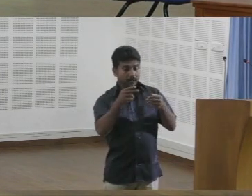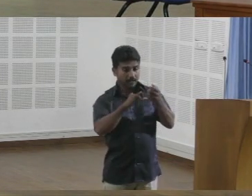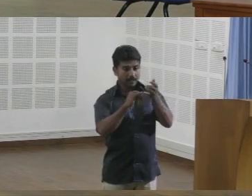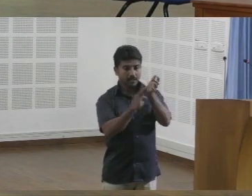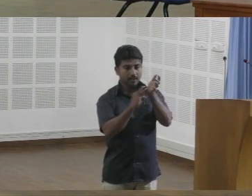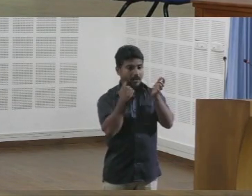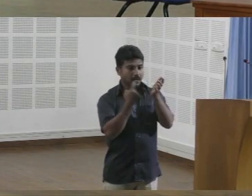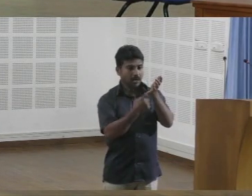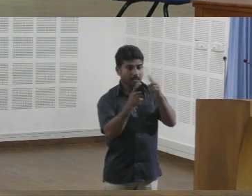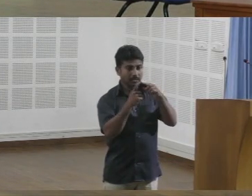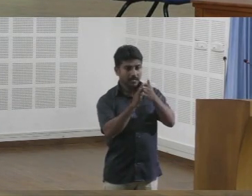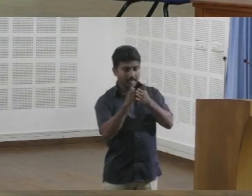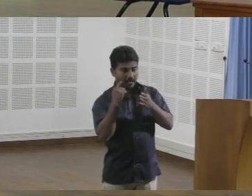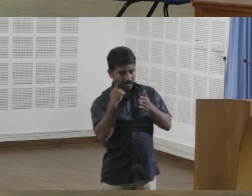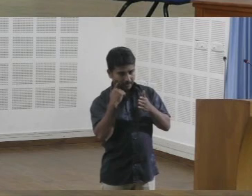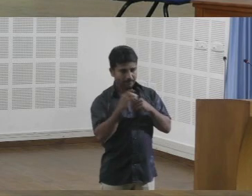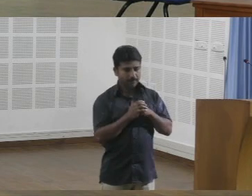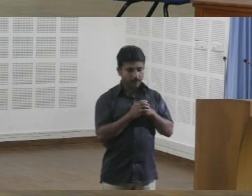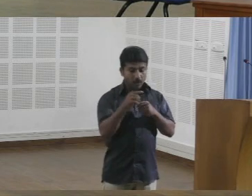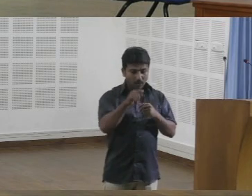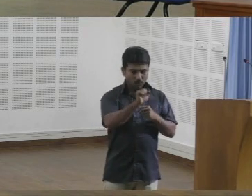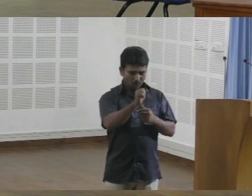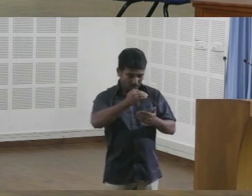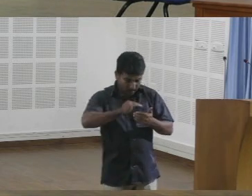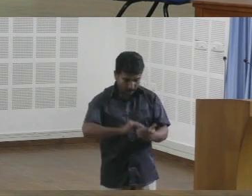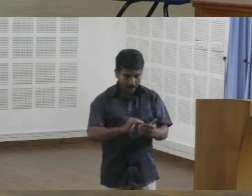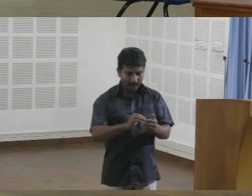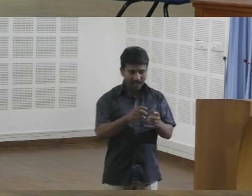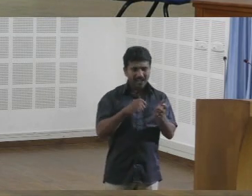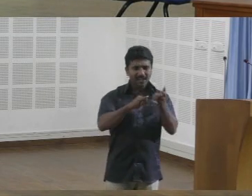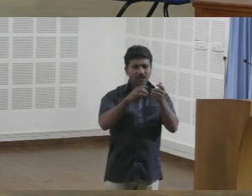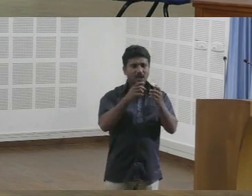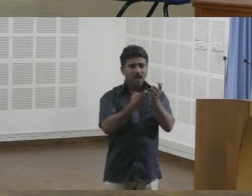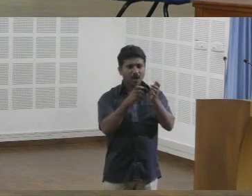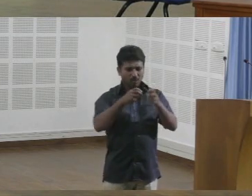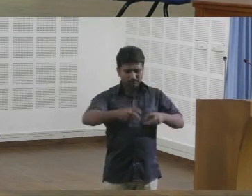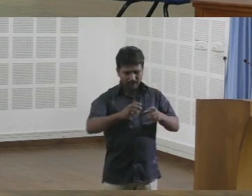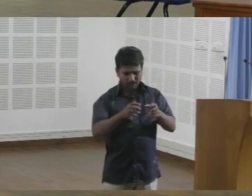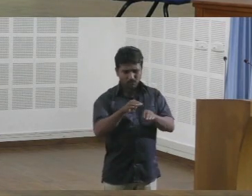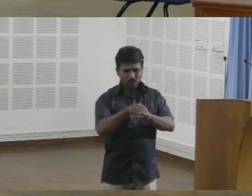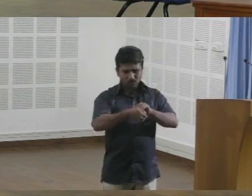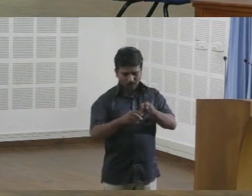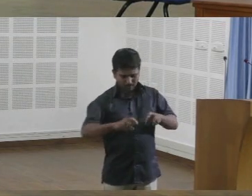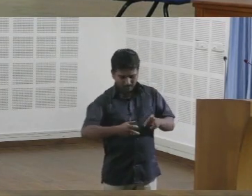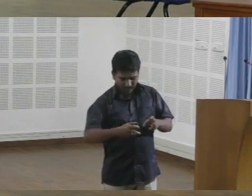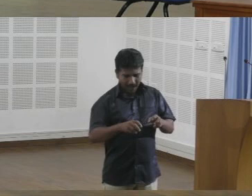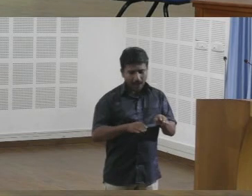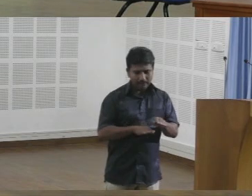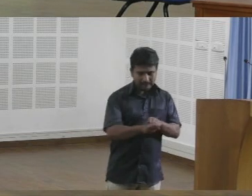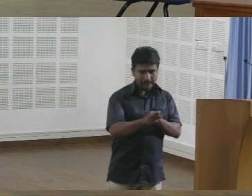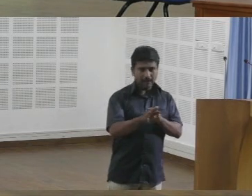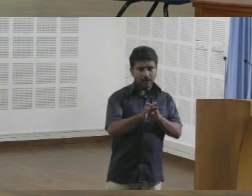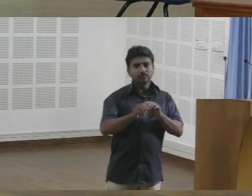മകനെ റോഡ് സ്റ്റേഷനിൽ സ്വന്തം വിലയോട് കൂടി ഒന്നാം പ്രസ്ഥാനം പ്രാപ്തമാക്കിയതും ആഭ്യന്തരത്തിന് മുഴുക്കനാക്കി